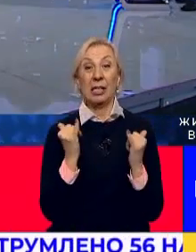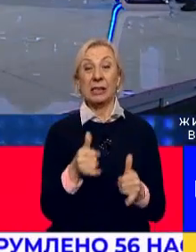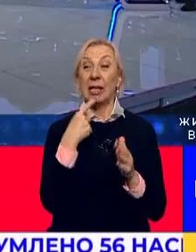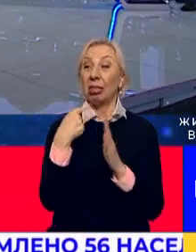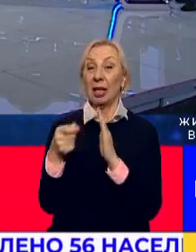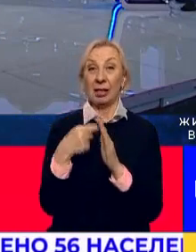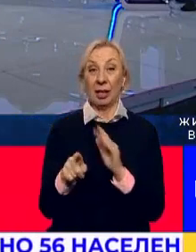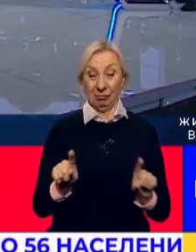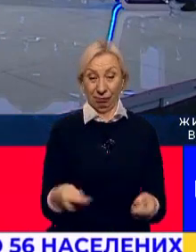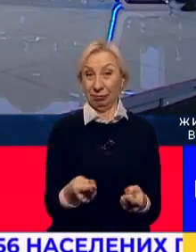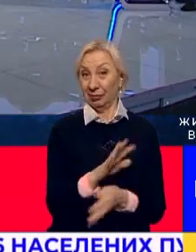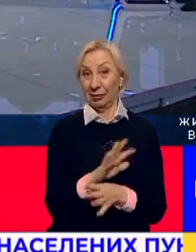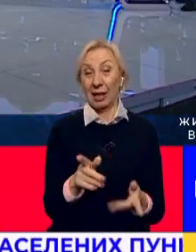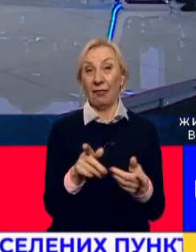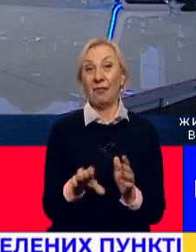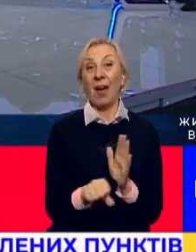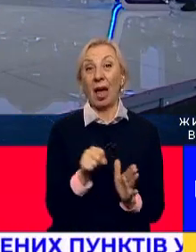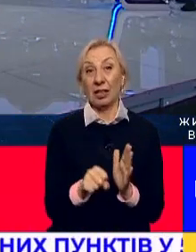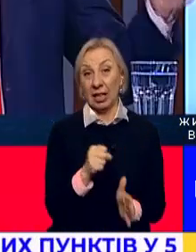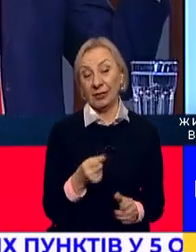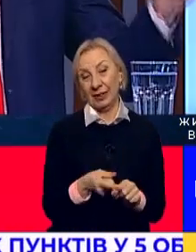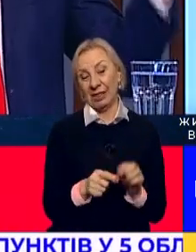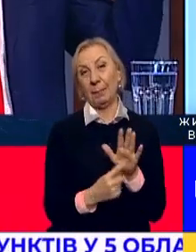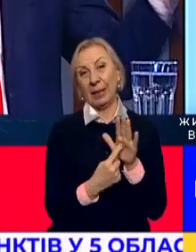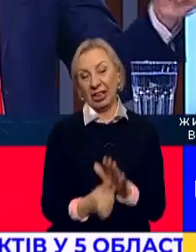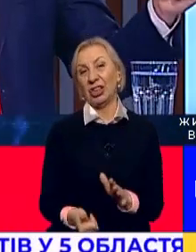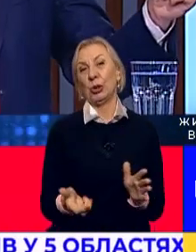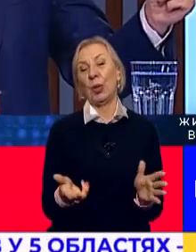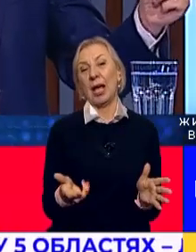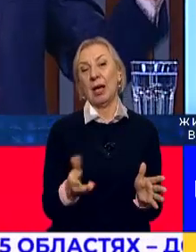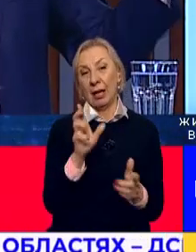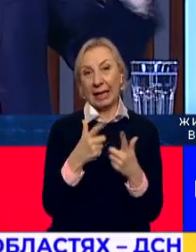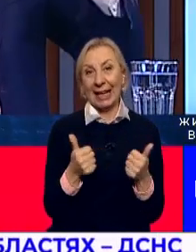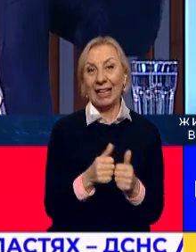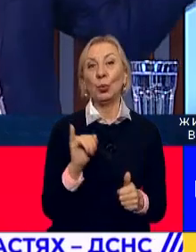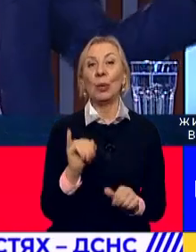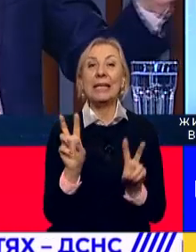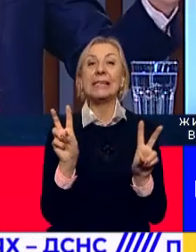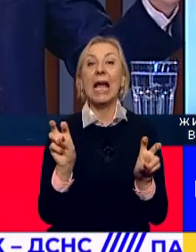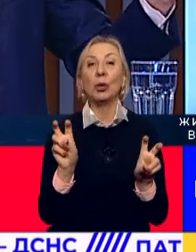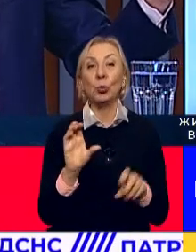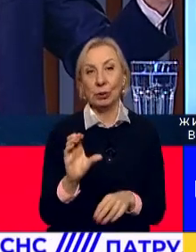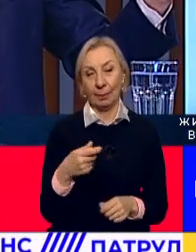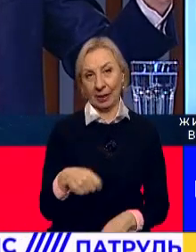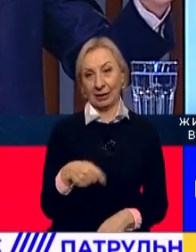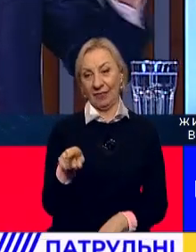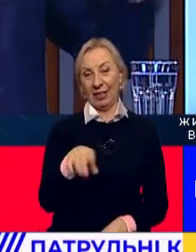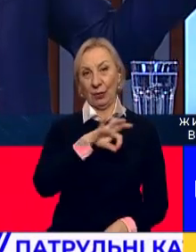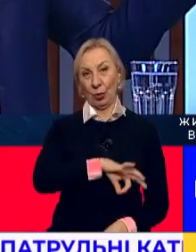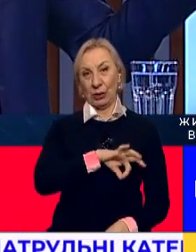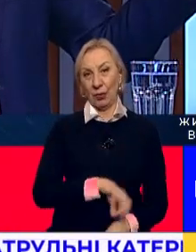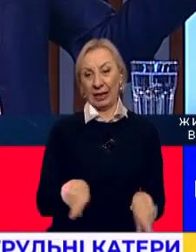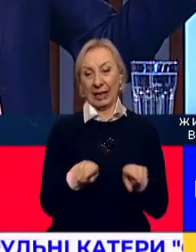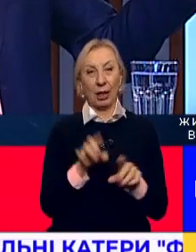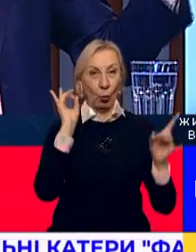по затриманню вагнерівців, то це принижує країну і це принижує статус президента, який використовує такі гучні звинувачення, за